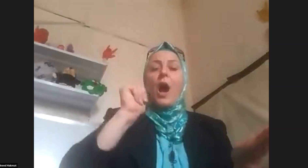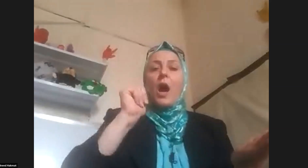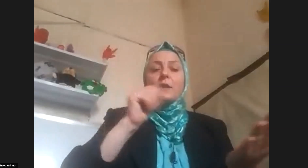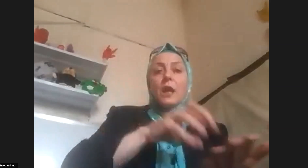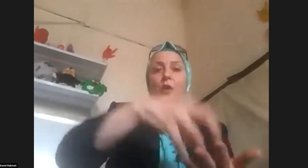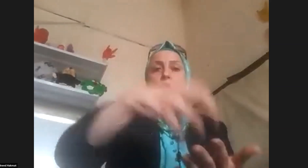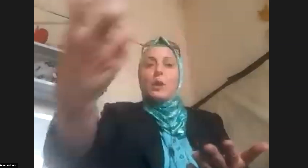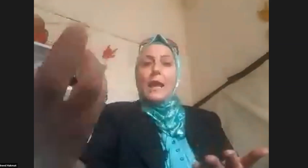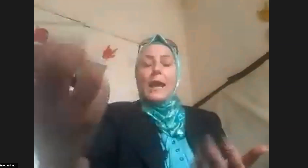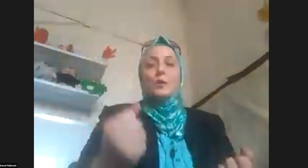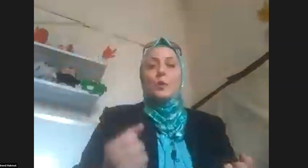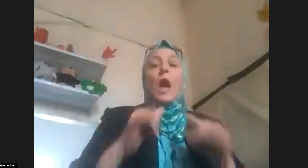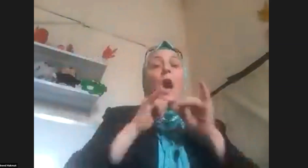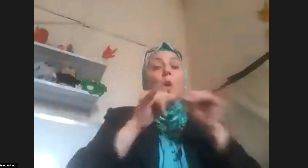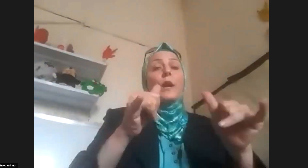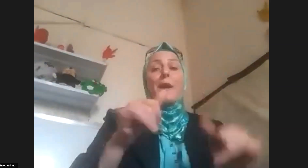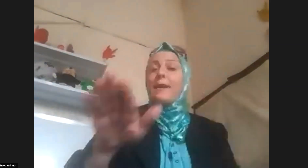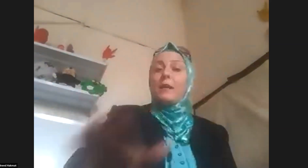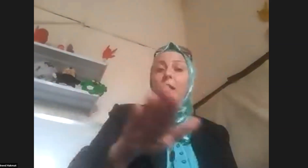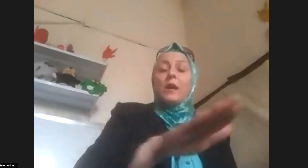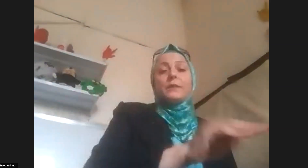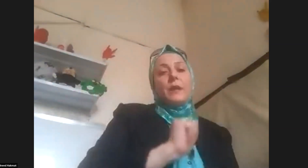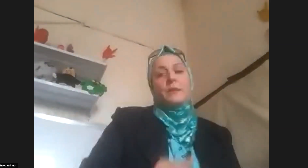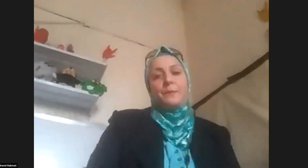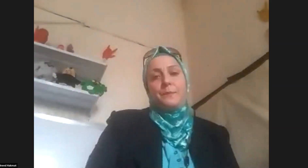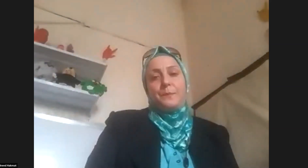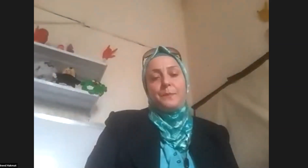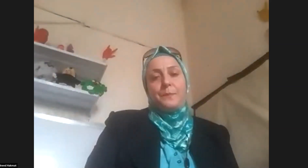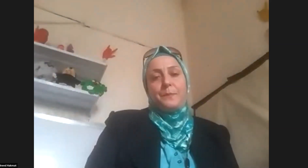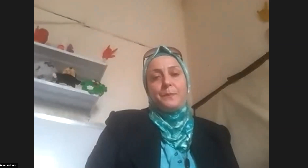على الأطفال. شكراً.